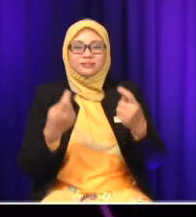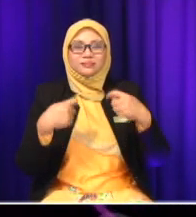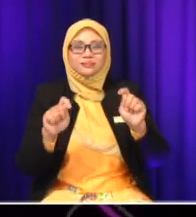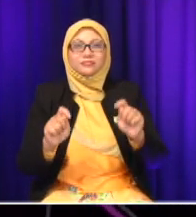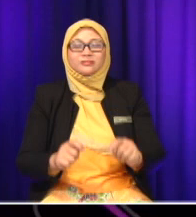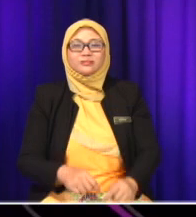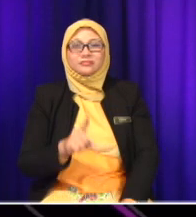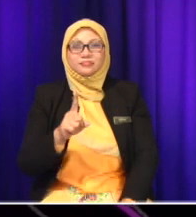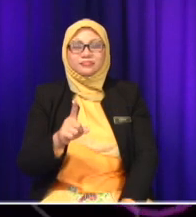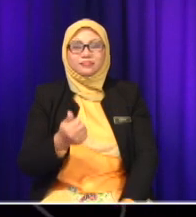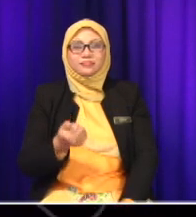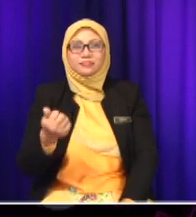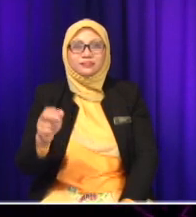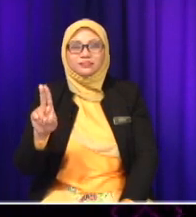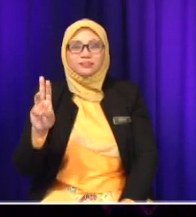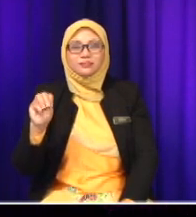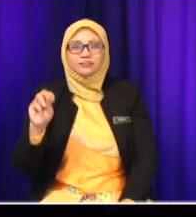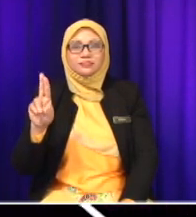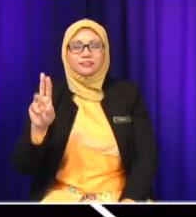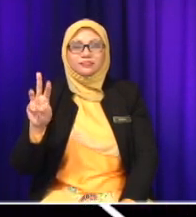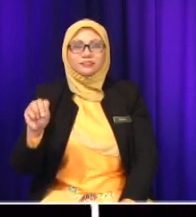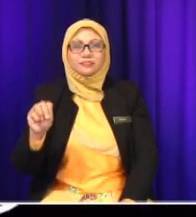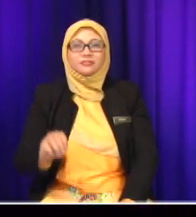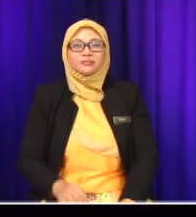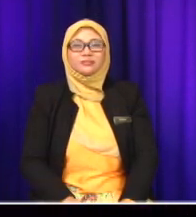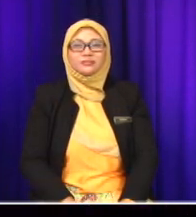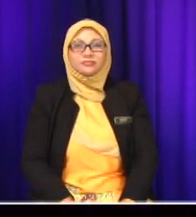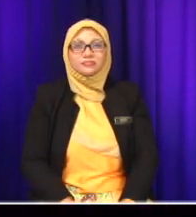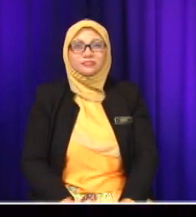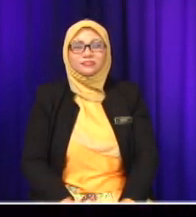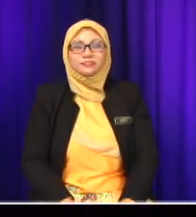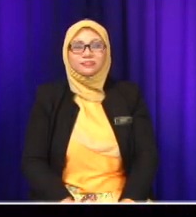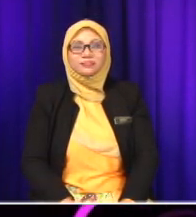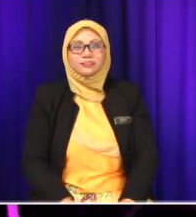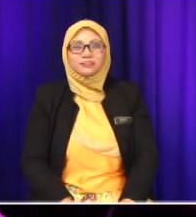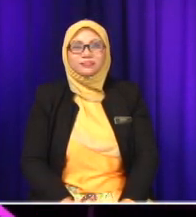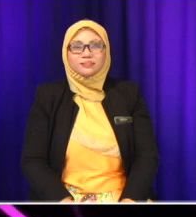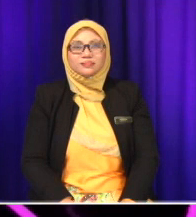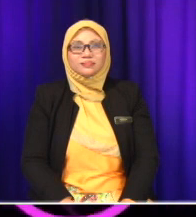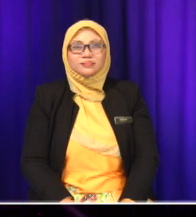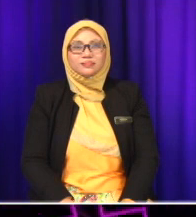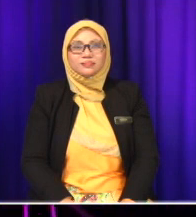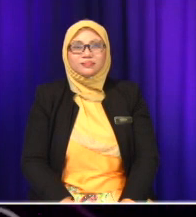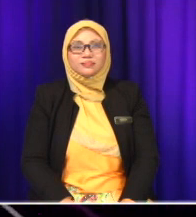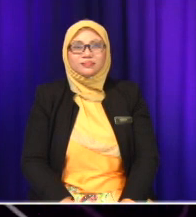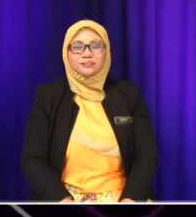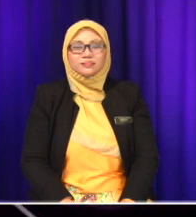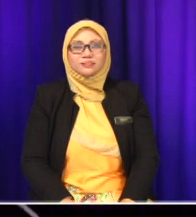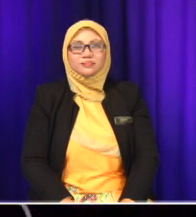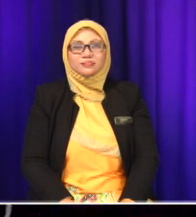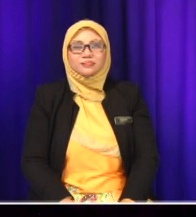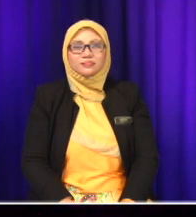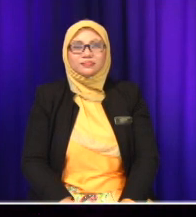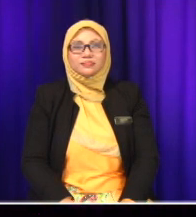toong bagi satu alat dan dia dikategorikan sebagai alat apa baik shfizi shfizi ya silakan shfizi